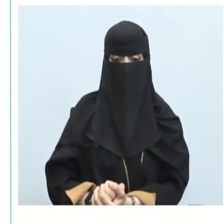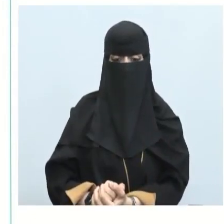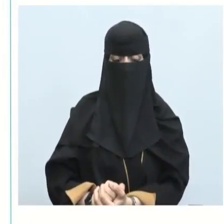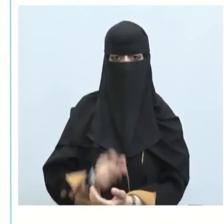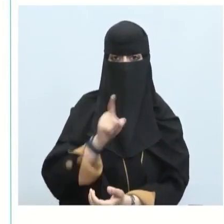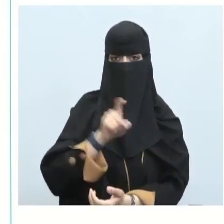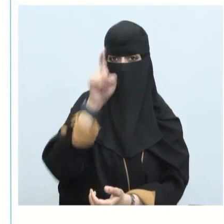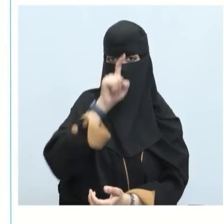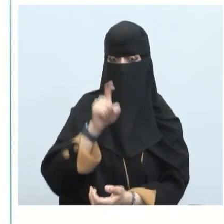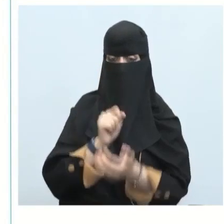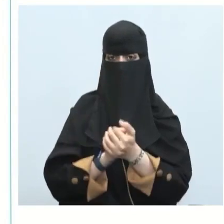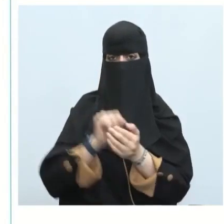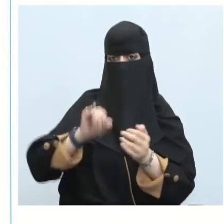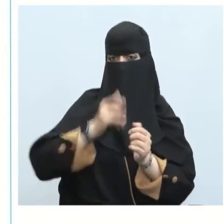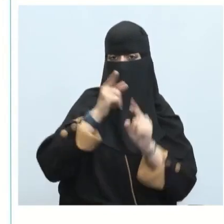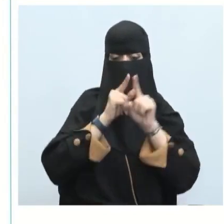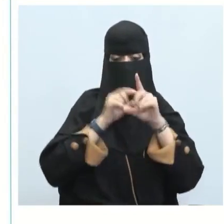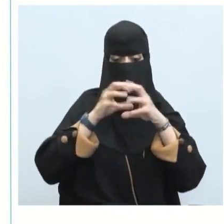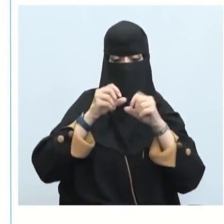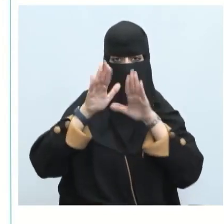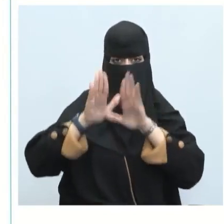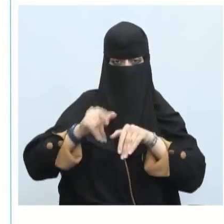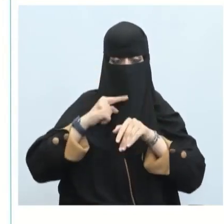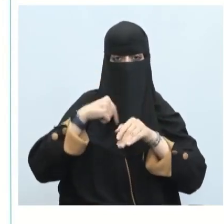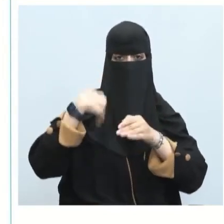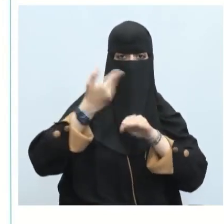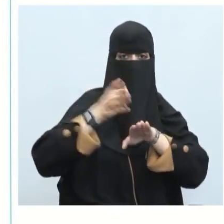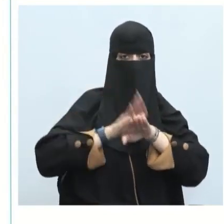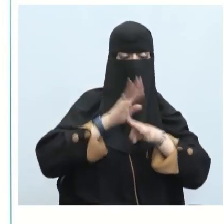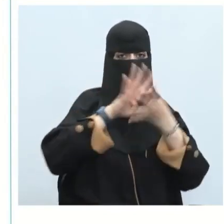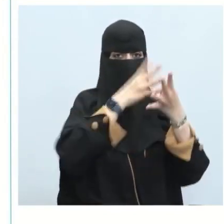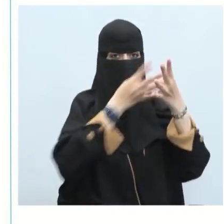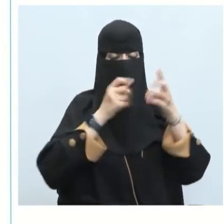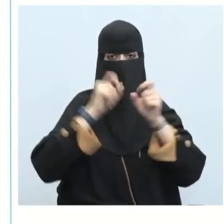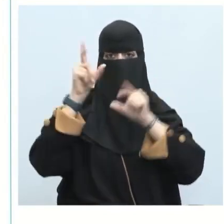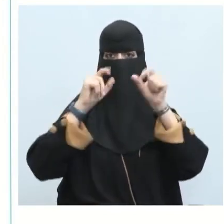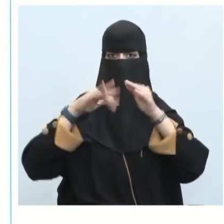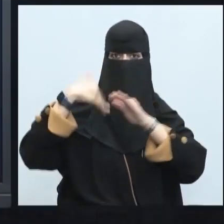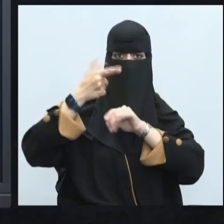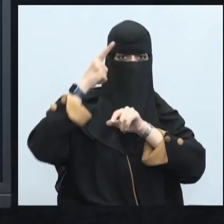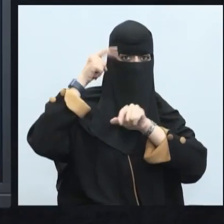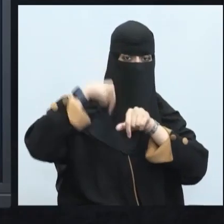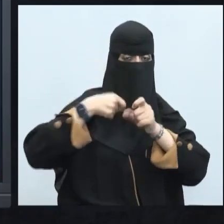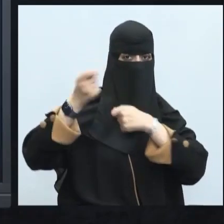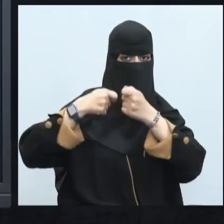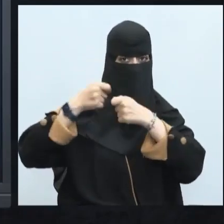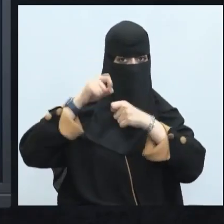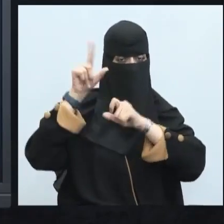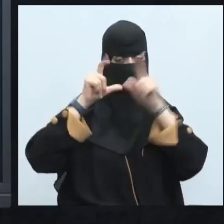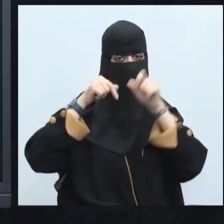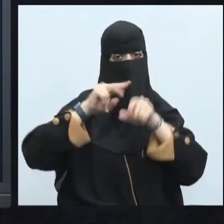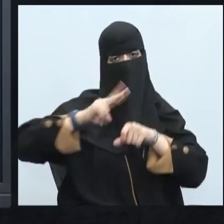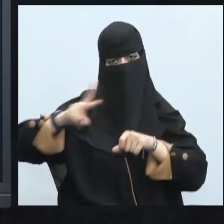منافسيك ما المقصود بالتواجد على الشبكه العنكبوتيه بعد ان تعرفنا على التسويق الالكتروني